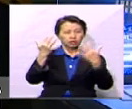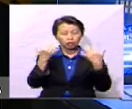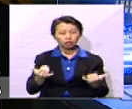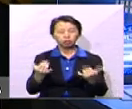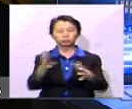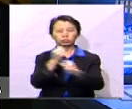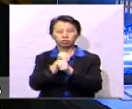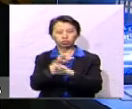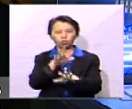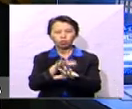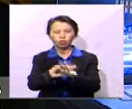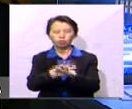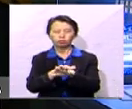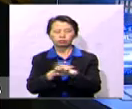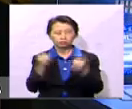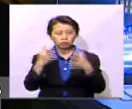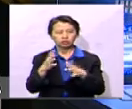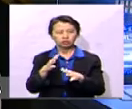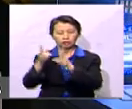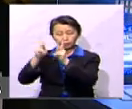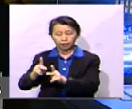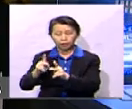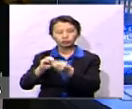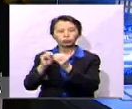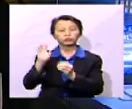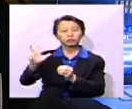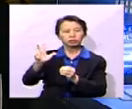pula daripada negara-negara pihak ketiga, mungkin di luar ASEAN pun.